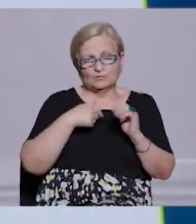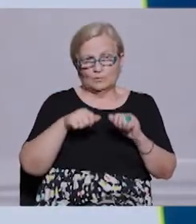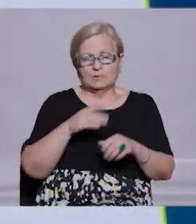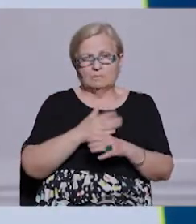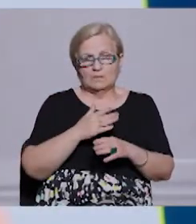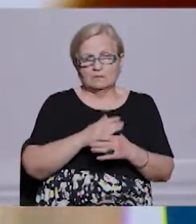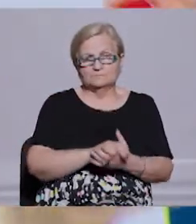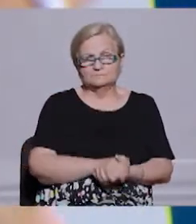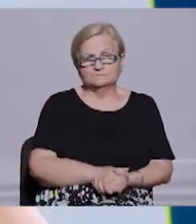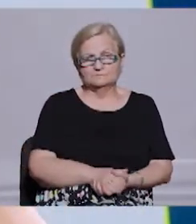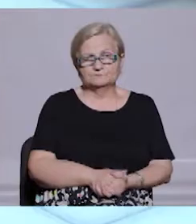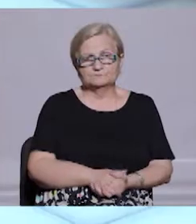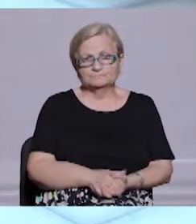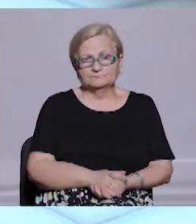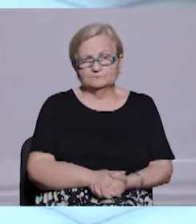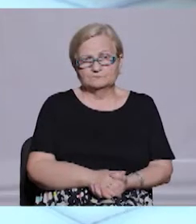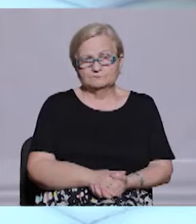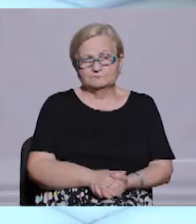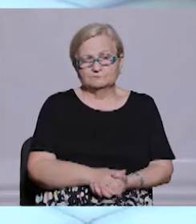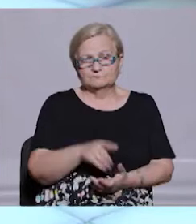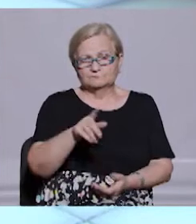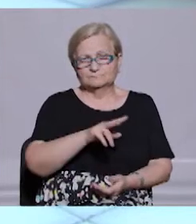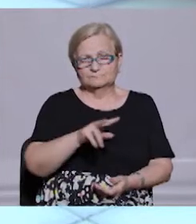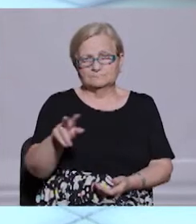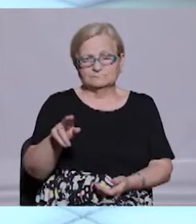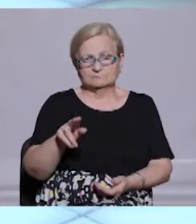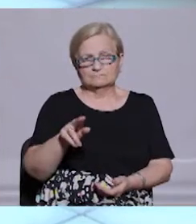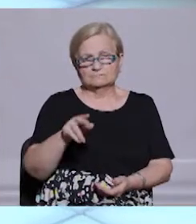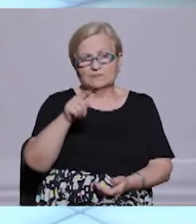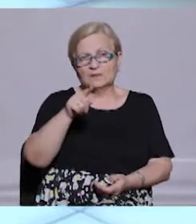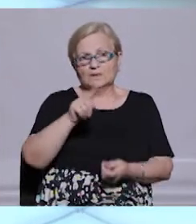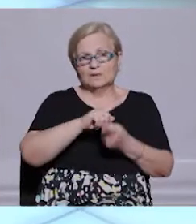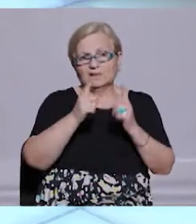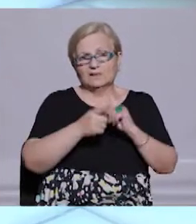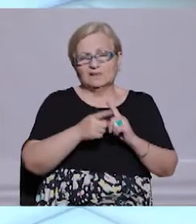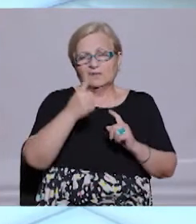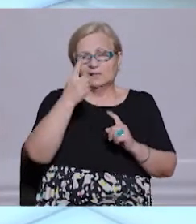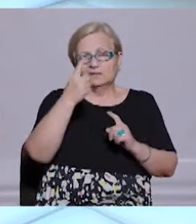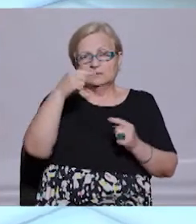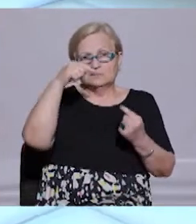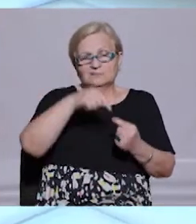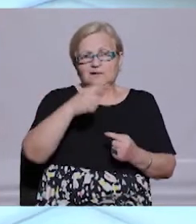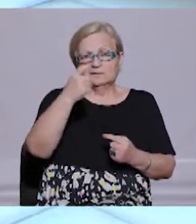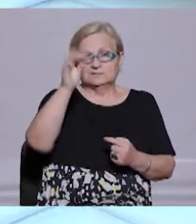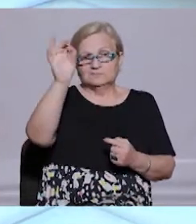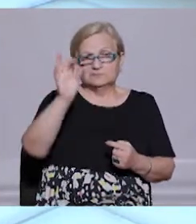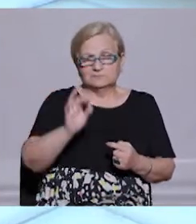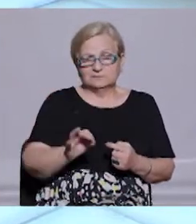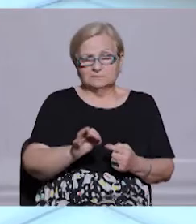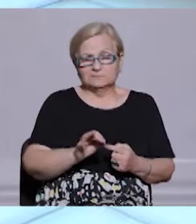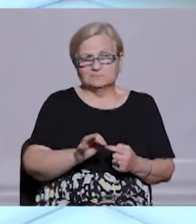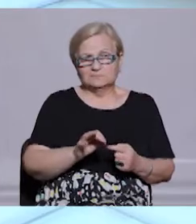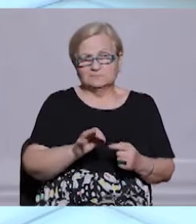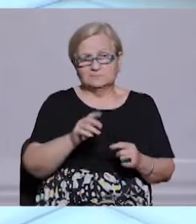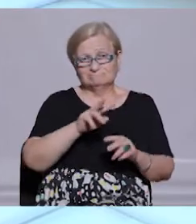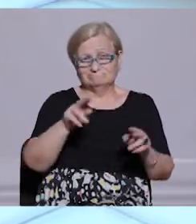გვაქვს 3/7 გავამრავლოთ 1-ზე. ეს ხო იგივეა, 1 ხო იგივე 100%-ის შესაბამისია. 1 მთელი ხო იგივე